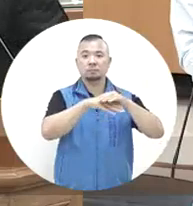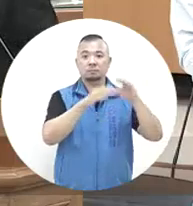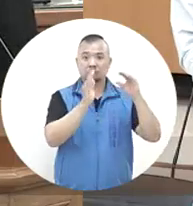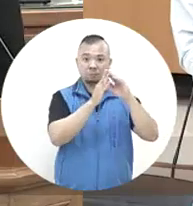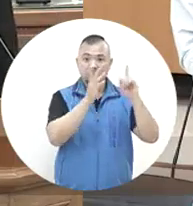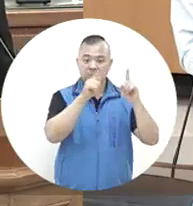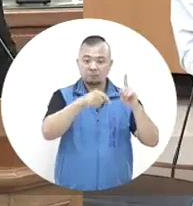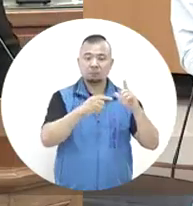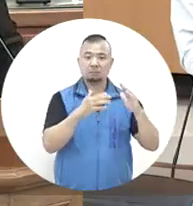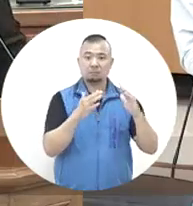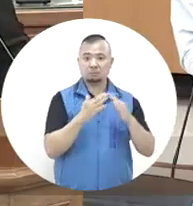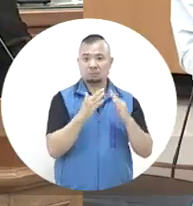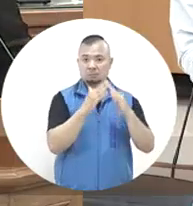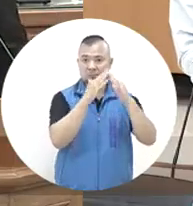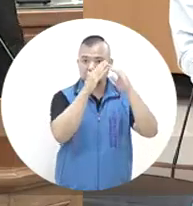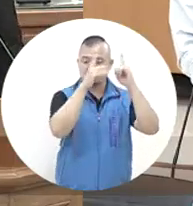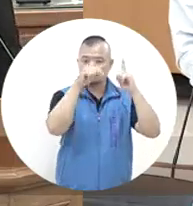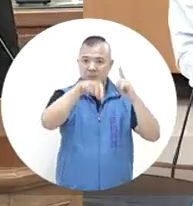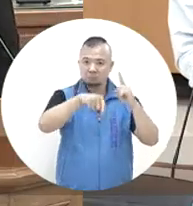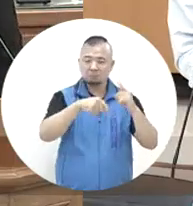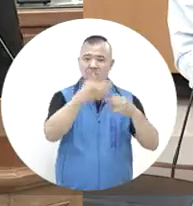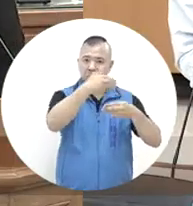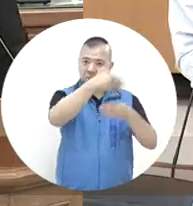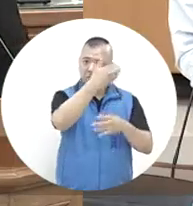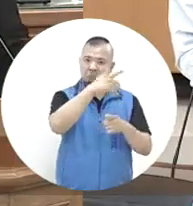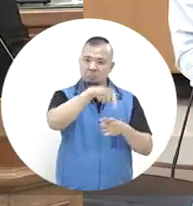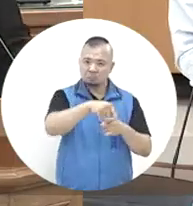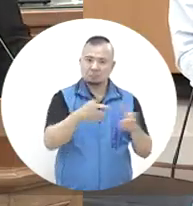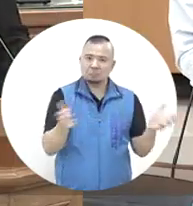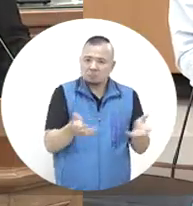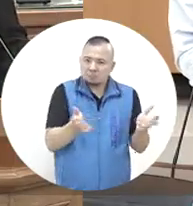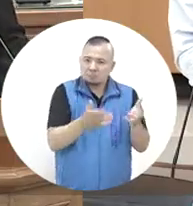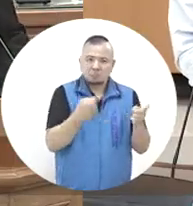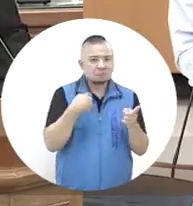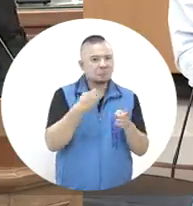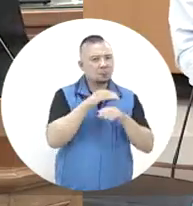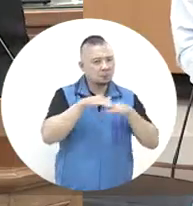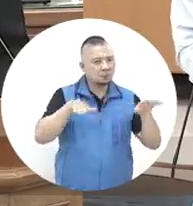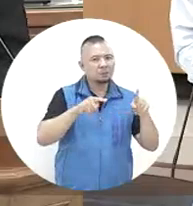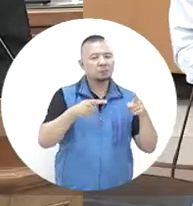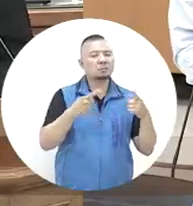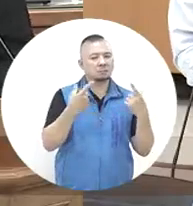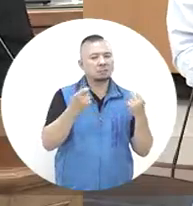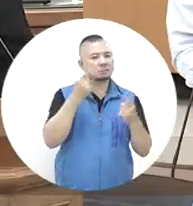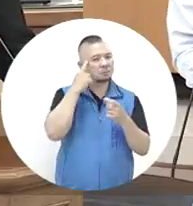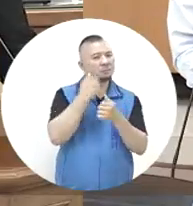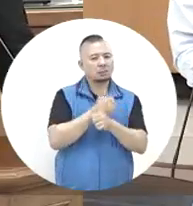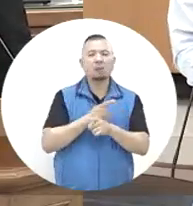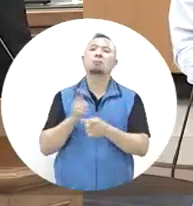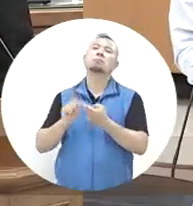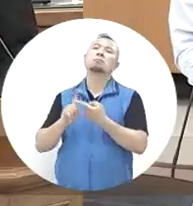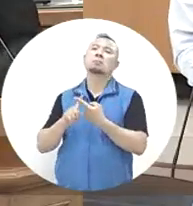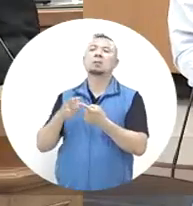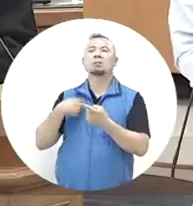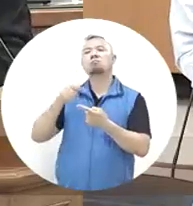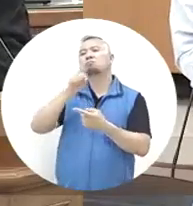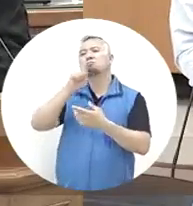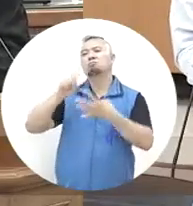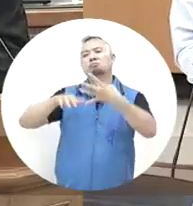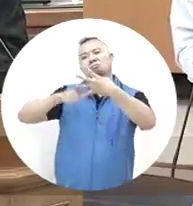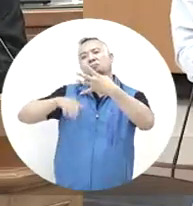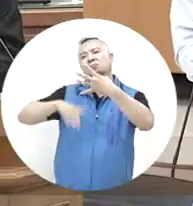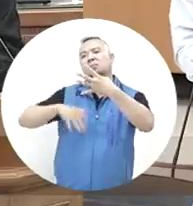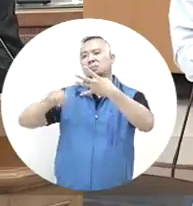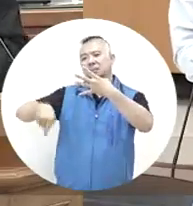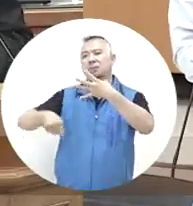有办法，因为有时候在施工哦，也要考虑到安全的问题。 是是是，那是当然。 哎， 所以我才会说啊，低楼层先开放啊，高楼层再施工。